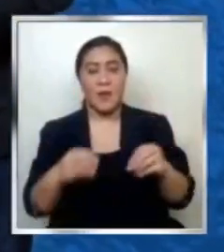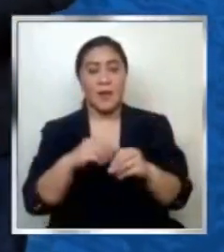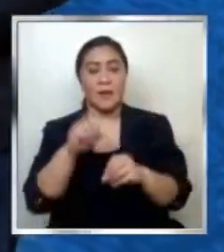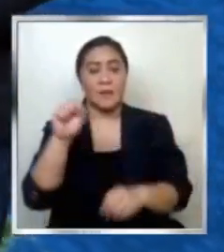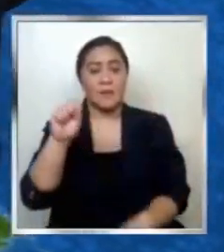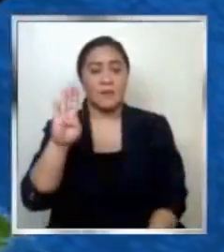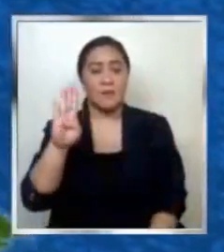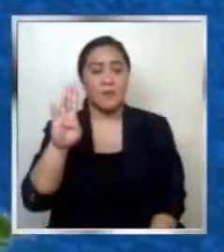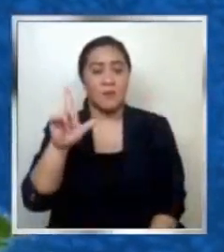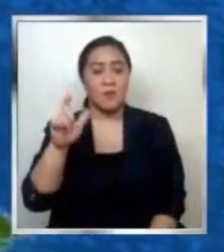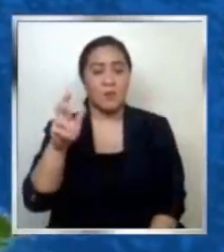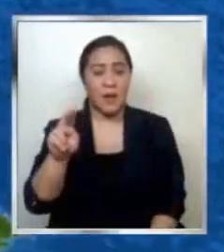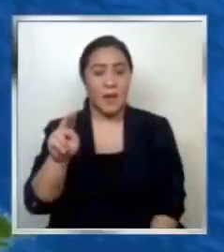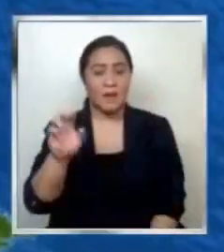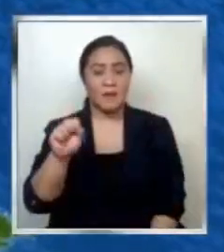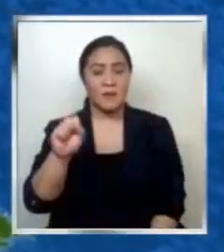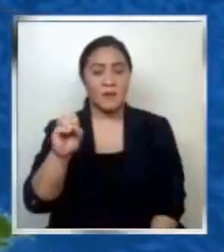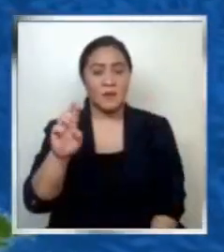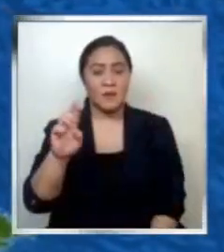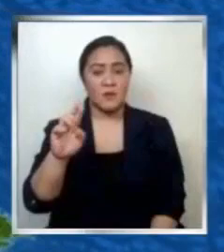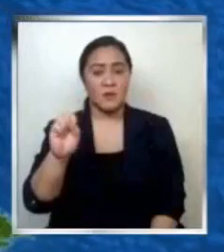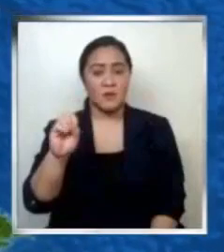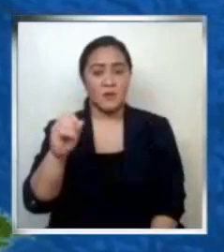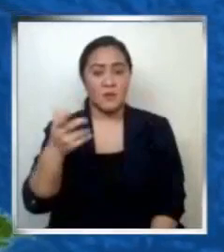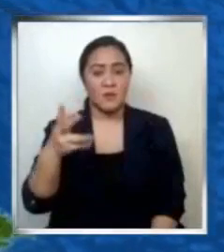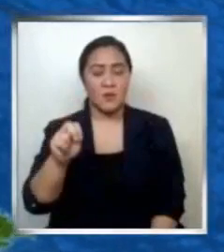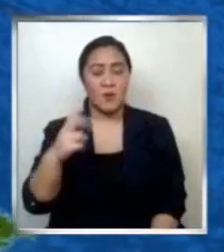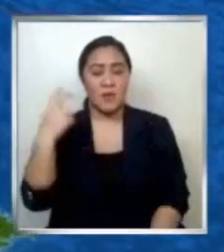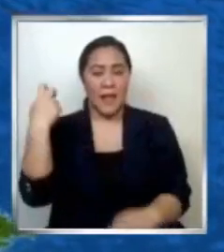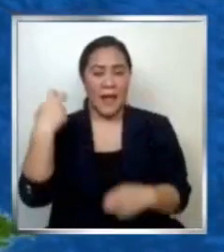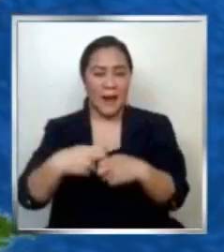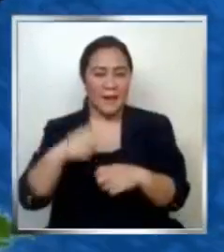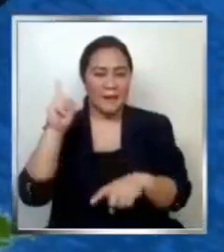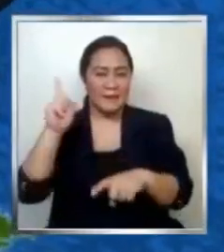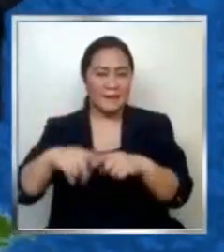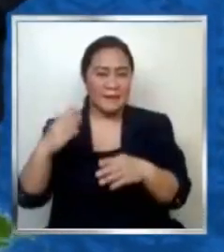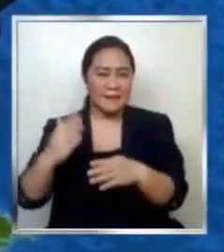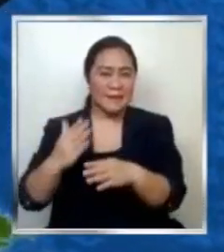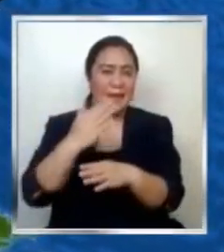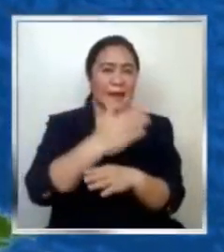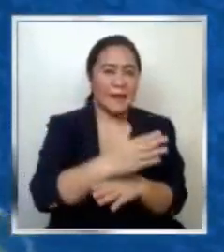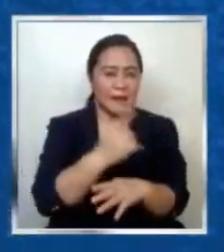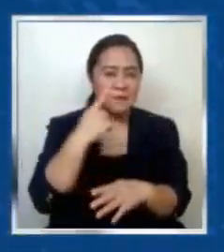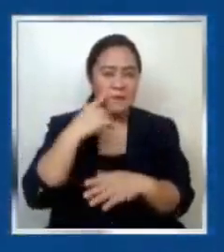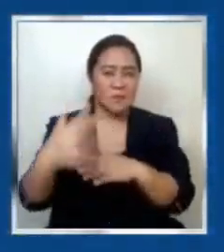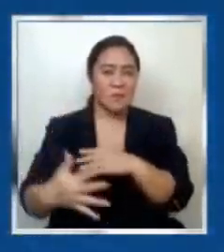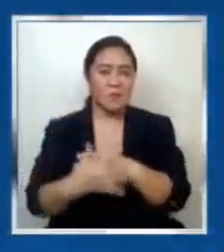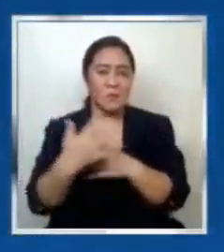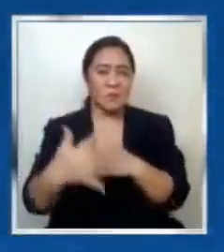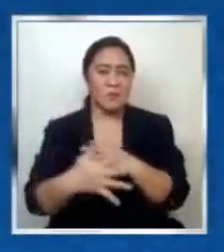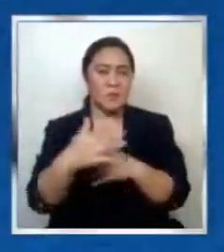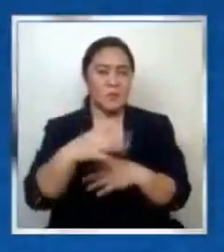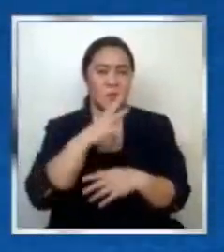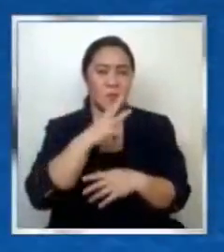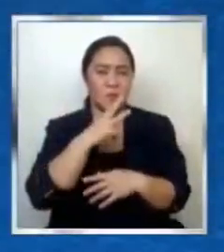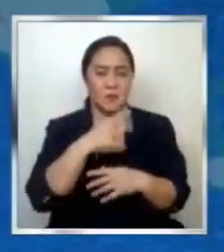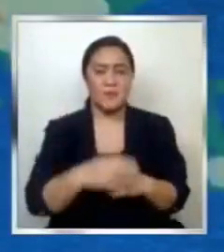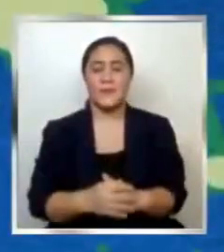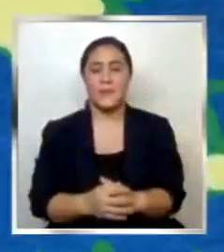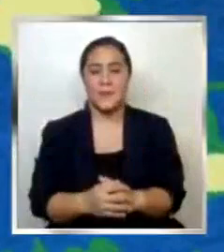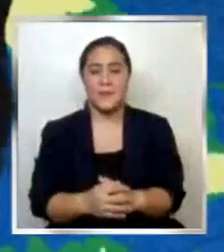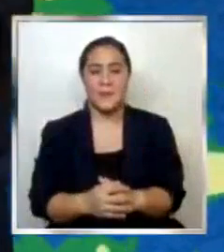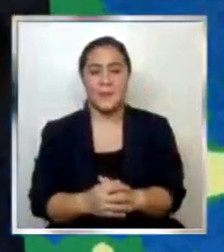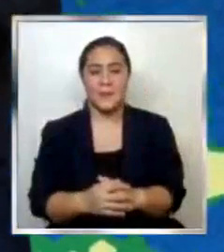Pahirapan tuloy ang pagtawid ng mga residente na sinuong pa rin ang malakas na agos ng tubig. Magiging maulan, mga kapuso, ngayong